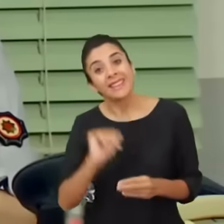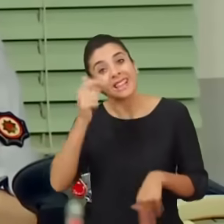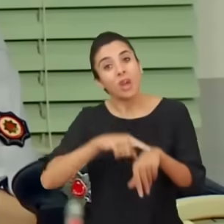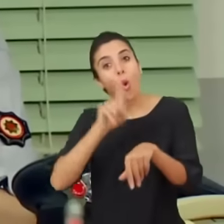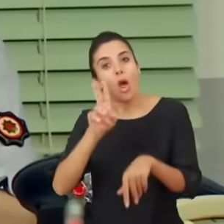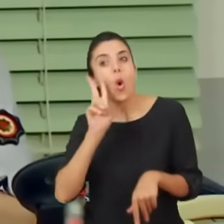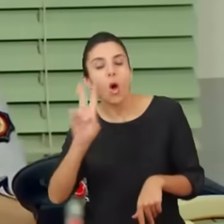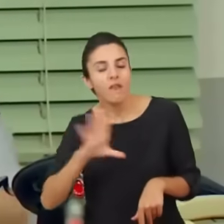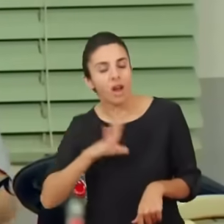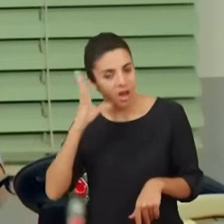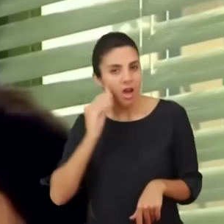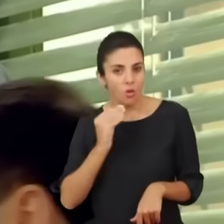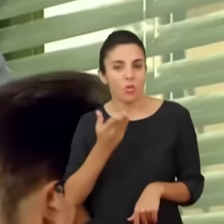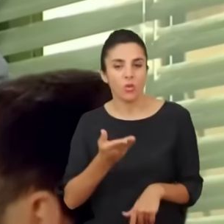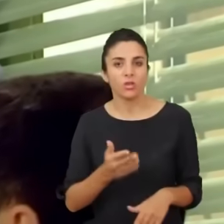12'de görürsün o zaman.